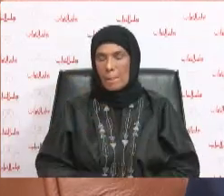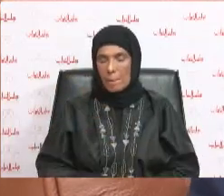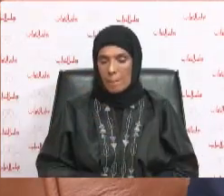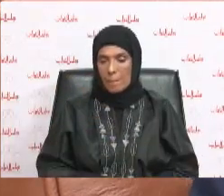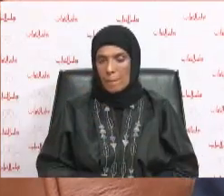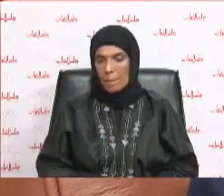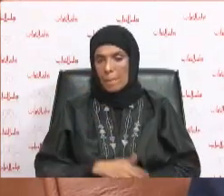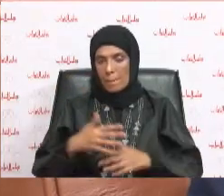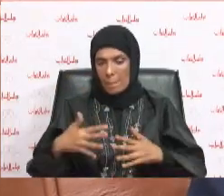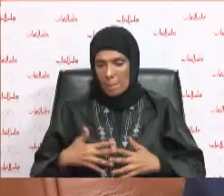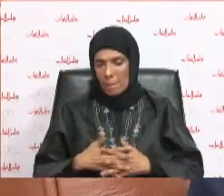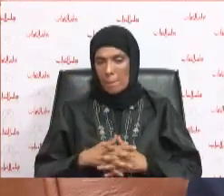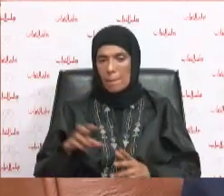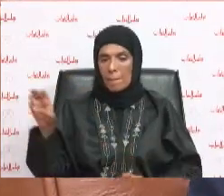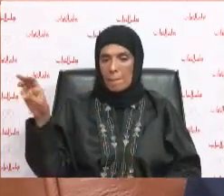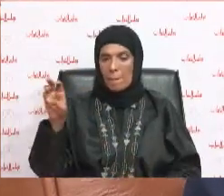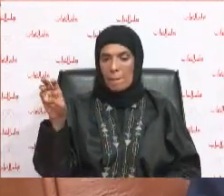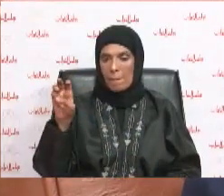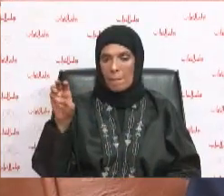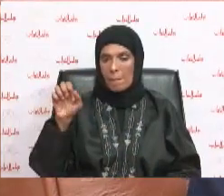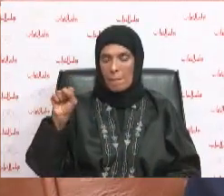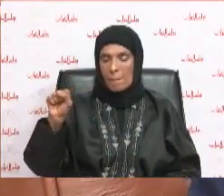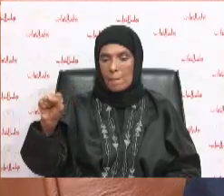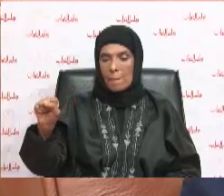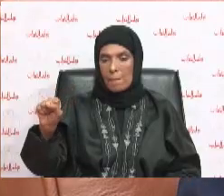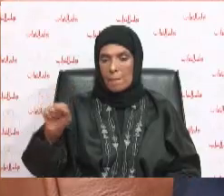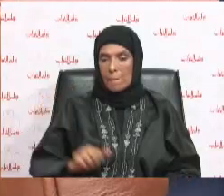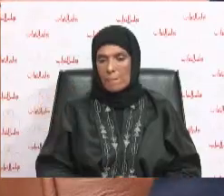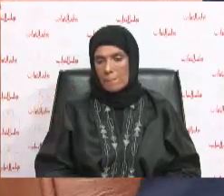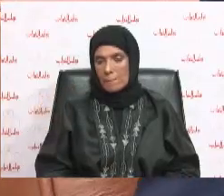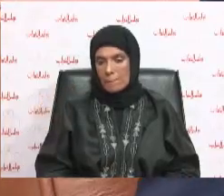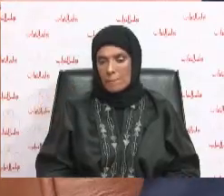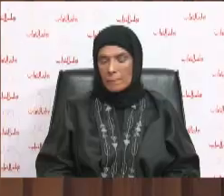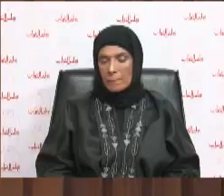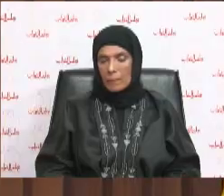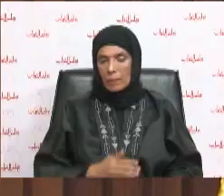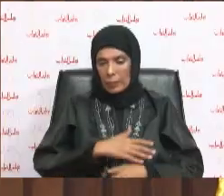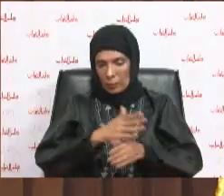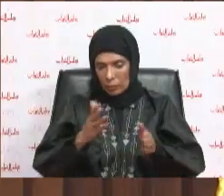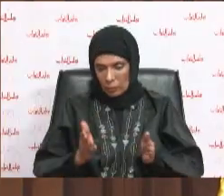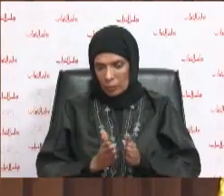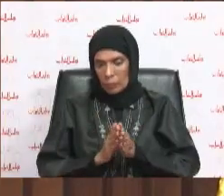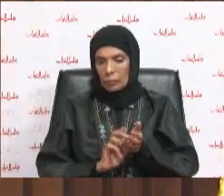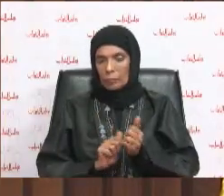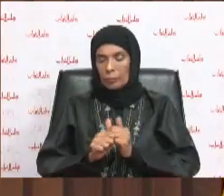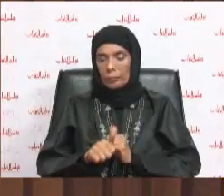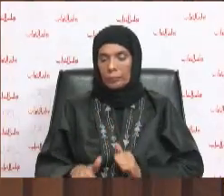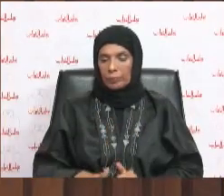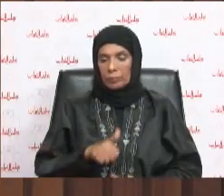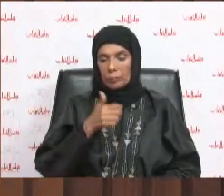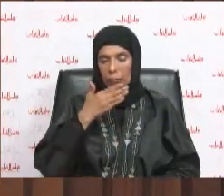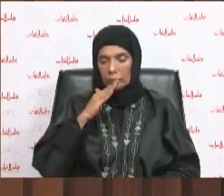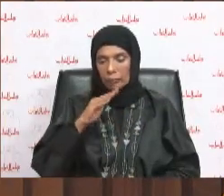وذلك بمشاركة القطاع الخاص المعني ببيع وتداول السلع والمنتجات. فهذه كل المبادرات كانت ناجحة ولله